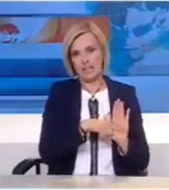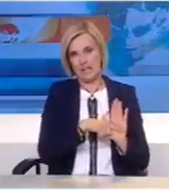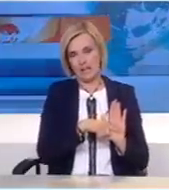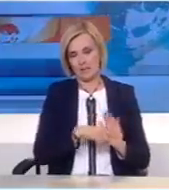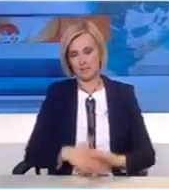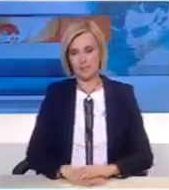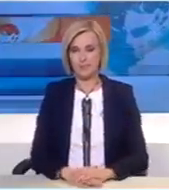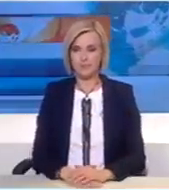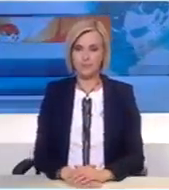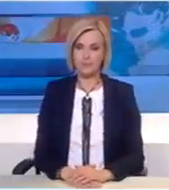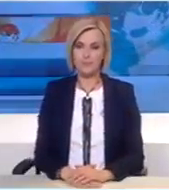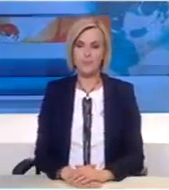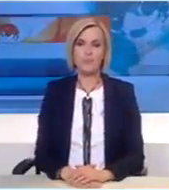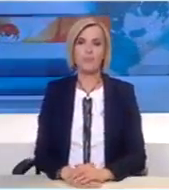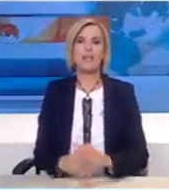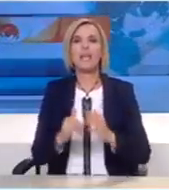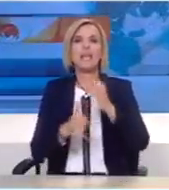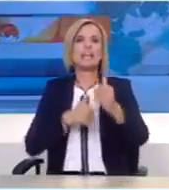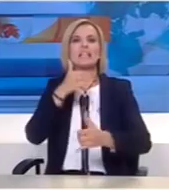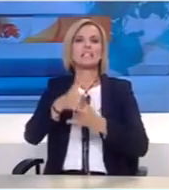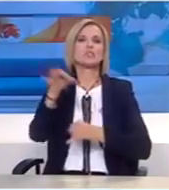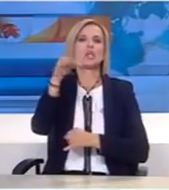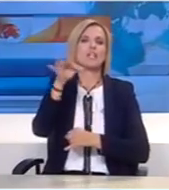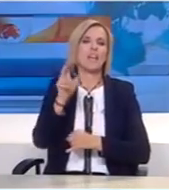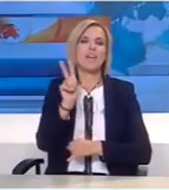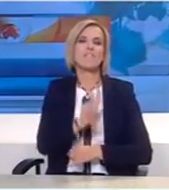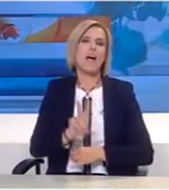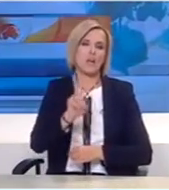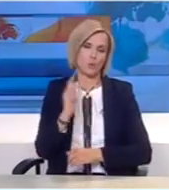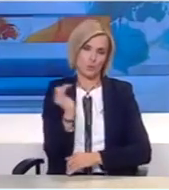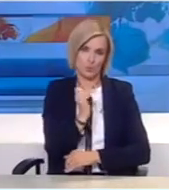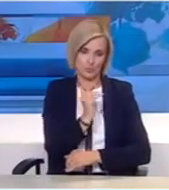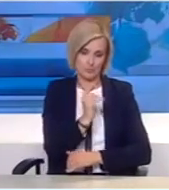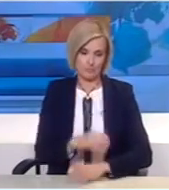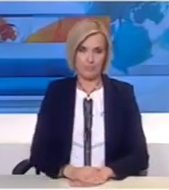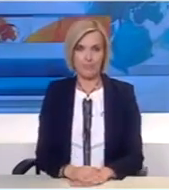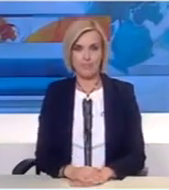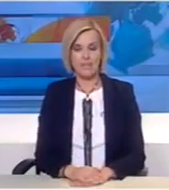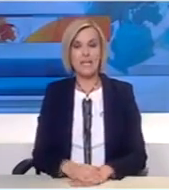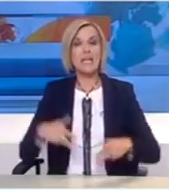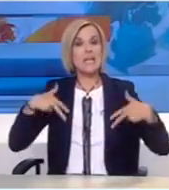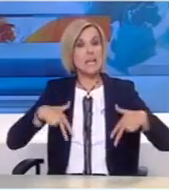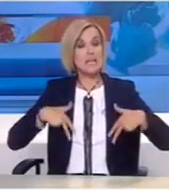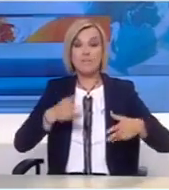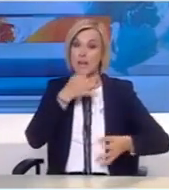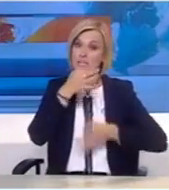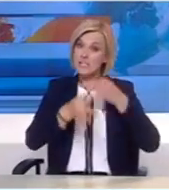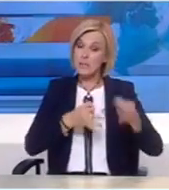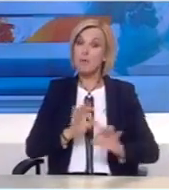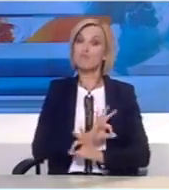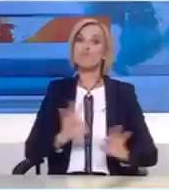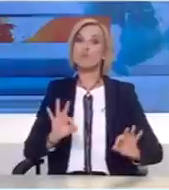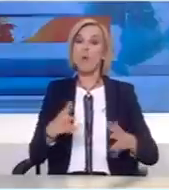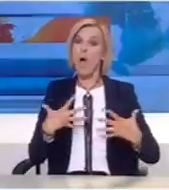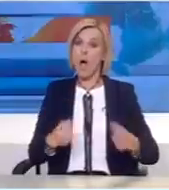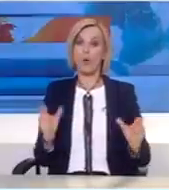Ο κ. Νεγκής από την ιστοσελίδα Virus. Κύριε Κοντοζαμάνη, η κυβέρνηση υποστήριζε ότι ήμασταν θωρακισμένοι εναντί του ιού. Όπως